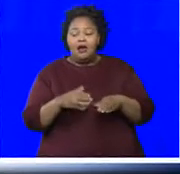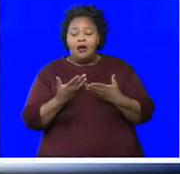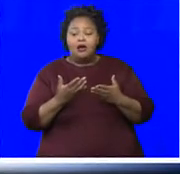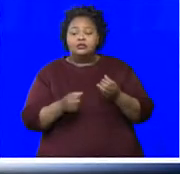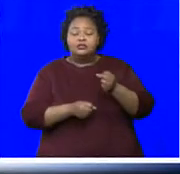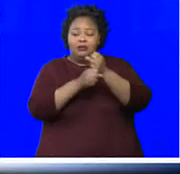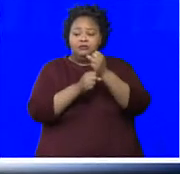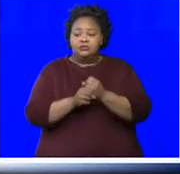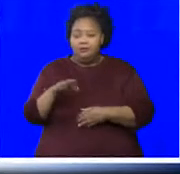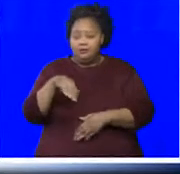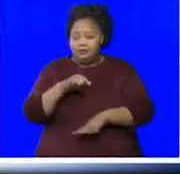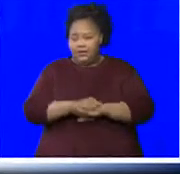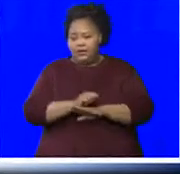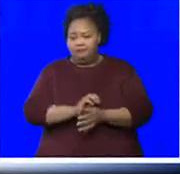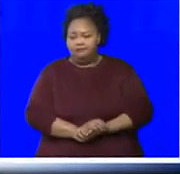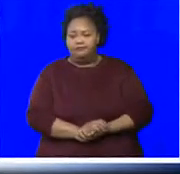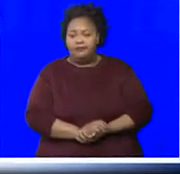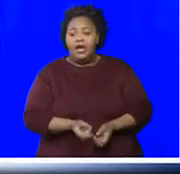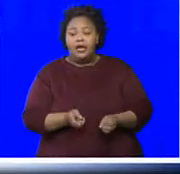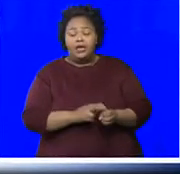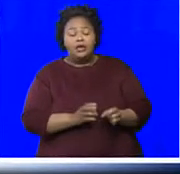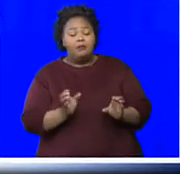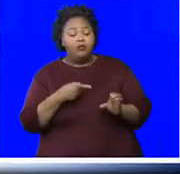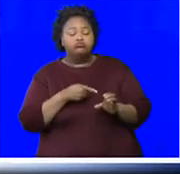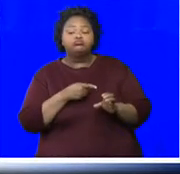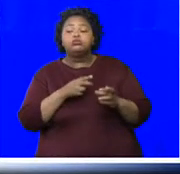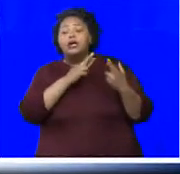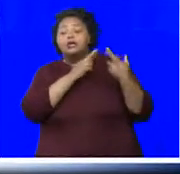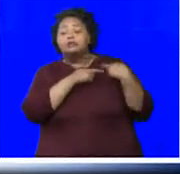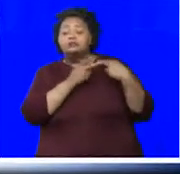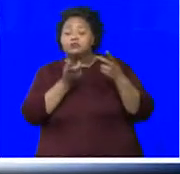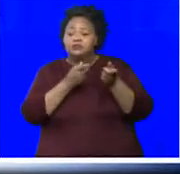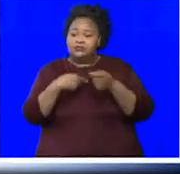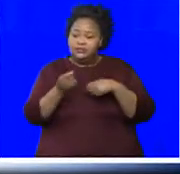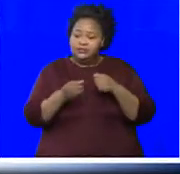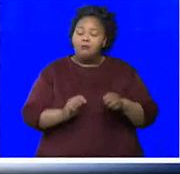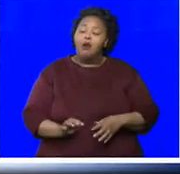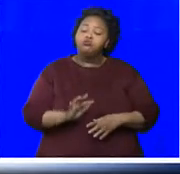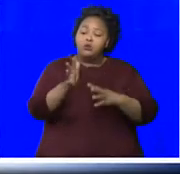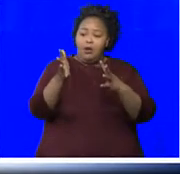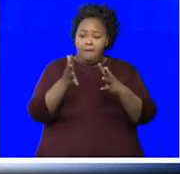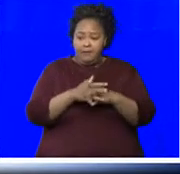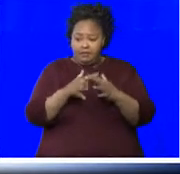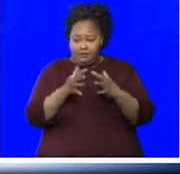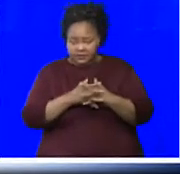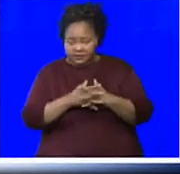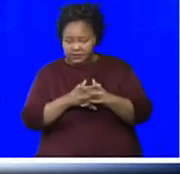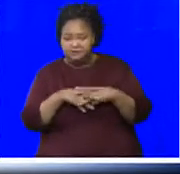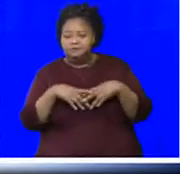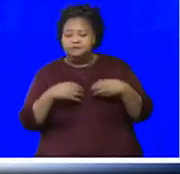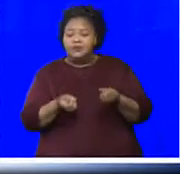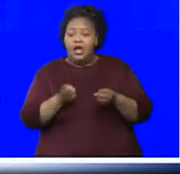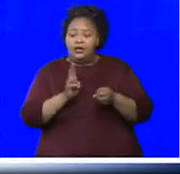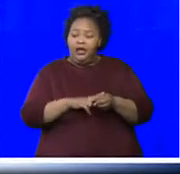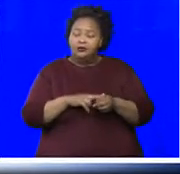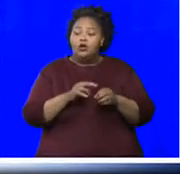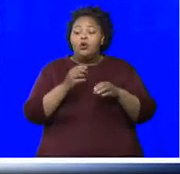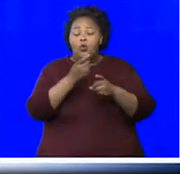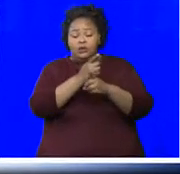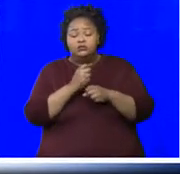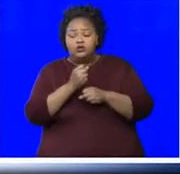labuke tekuthengiselana kuhlangele etindzabeni tebhizinisi yemalungelo empahla lekhicitiwe nekusungulwa kwencwadi i-tariff